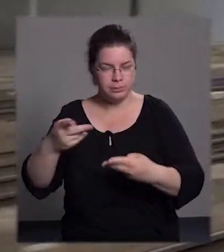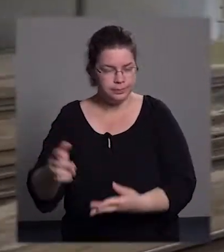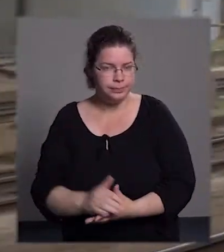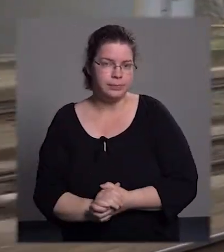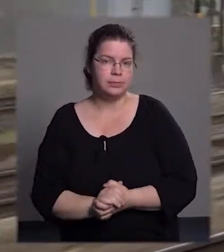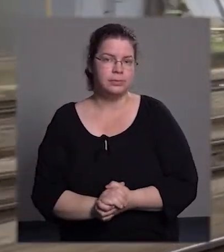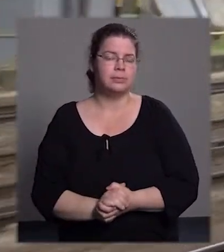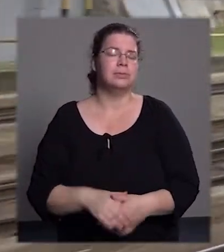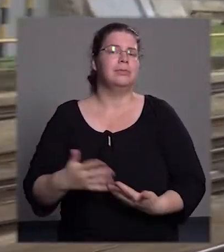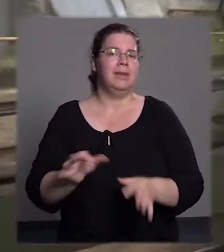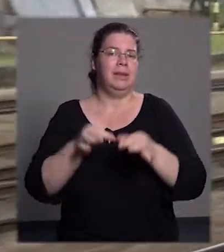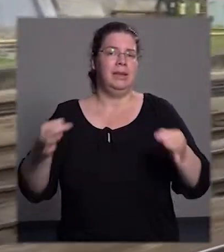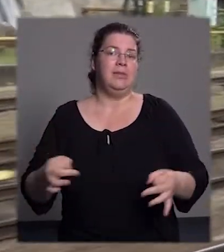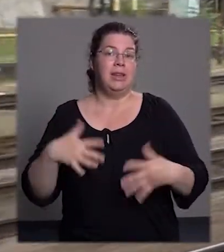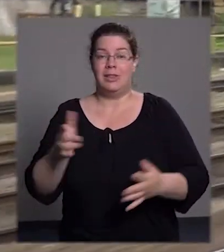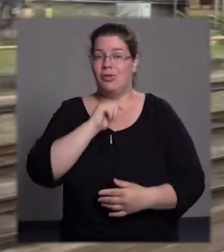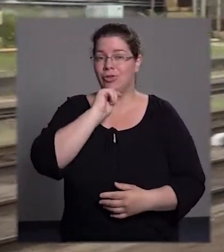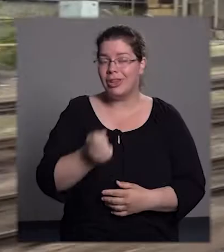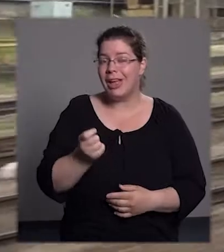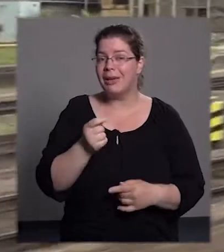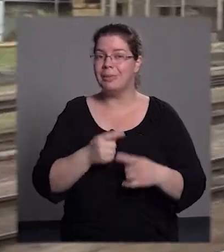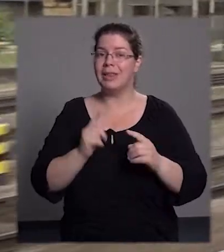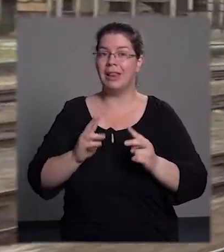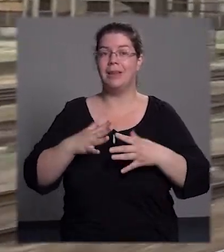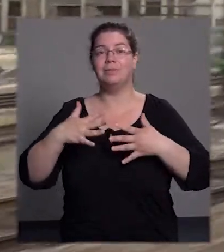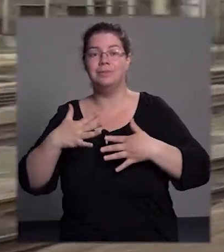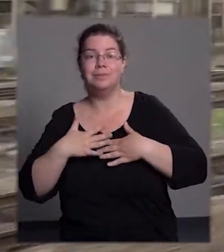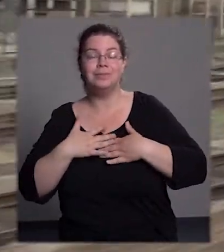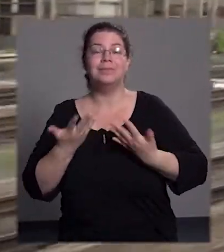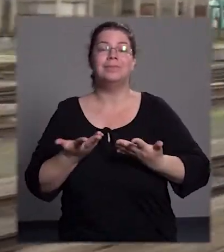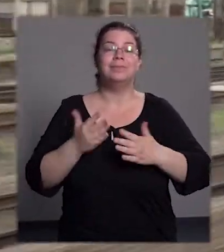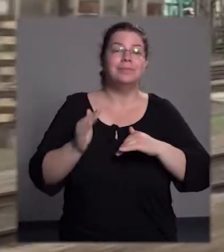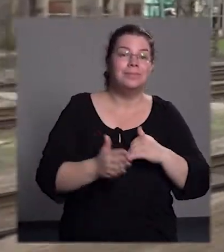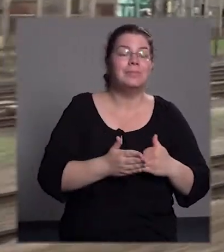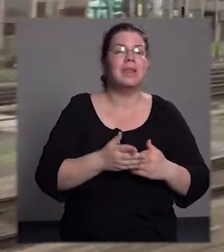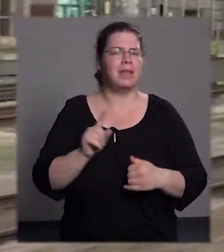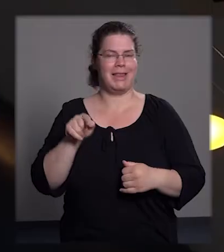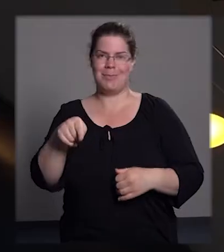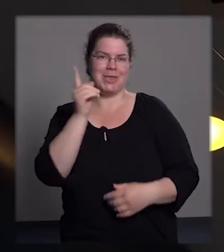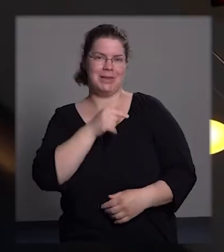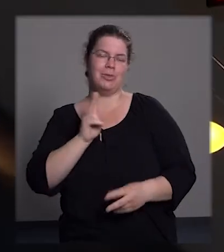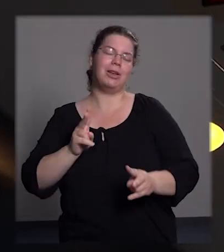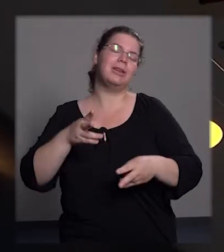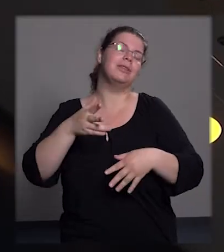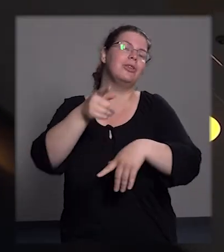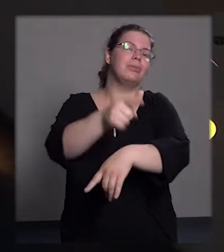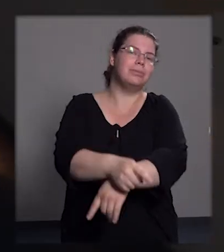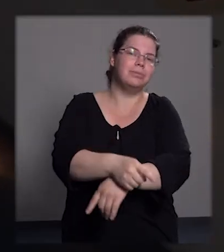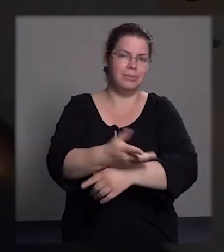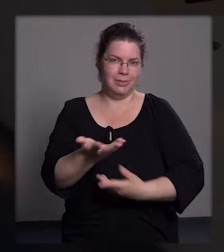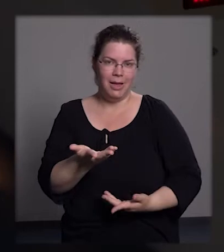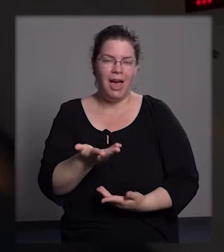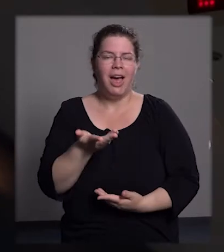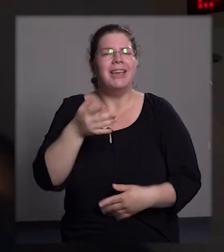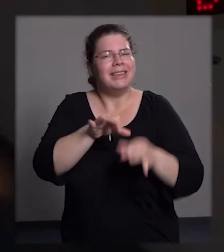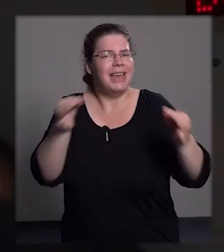Ugye, nyilván ez egy nagyon nagy siker, egy picit föl lehet lélegezni, de ő nem az a típus, aki utána csak szépen kényelmesen ül és logatja a lábát.